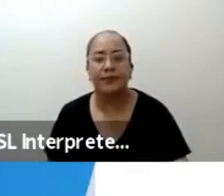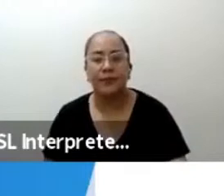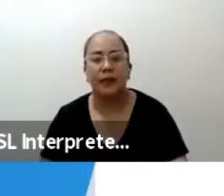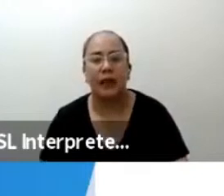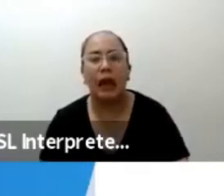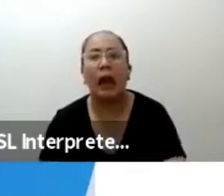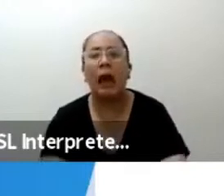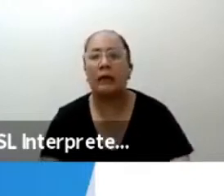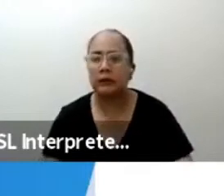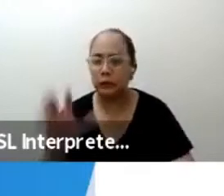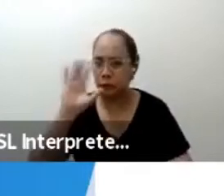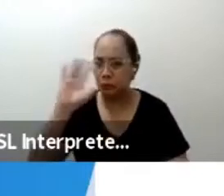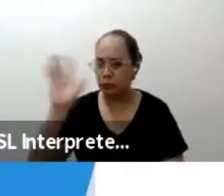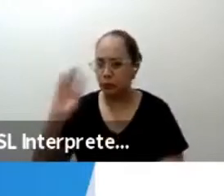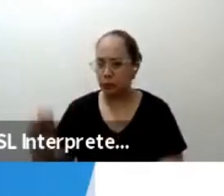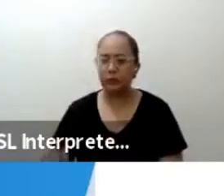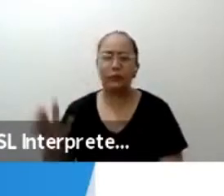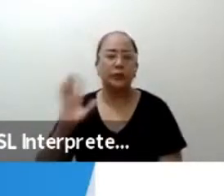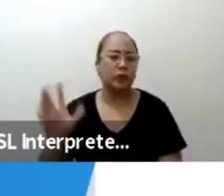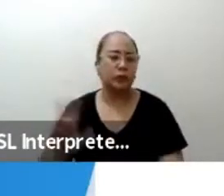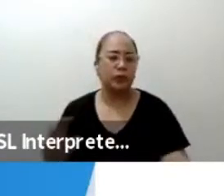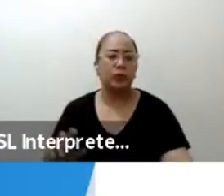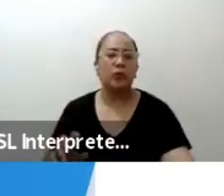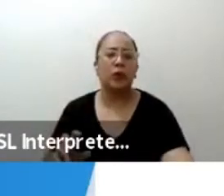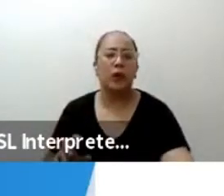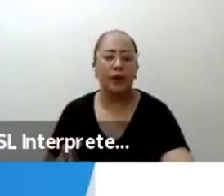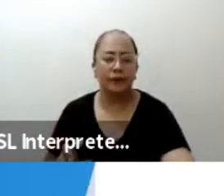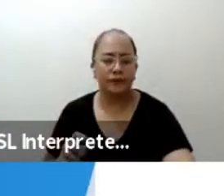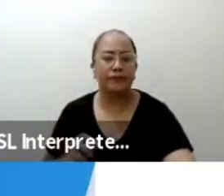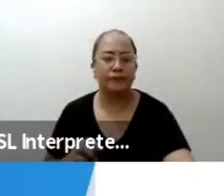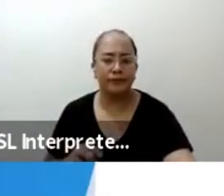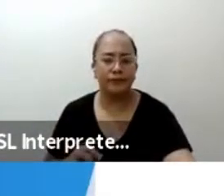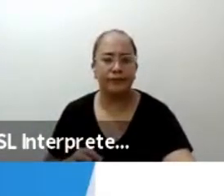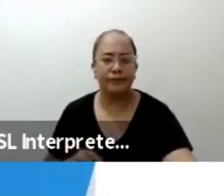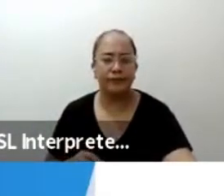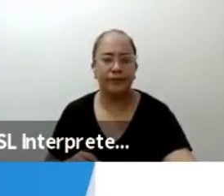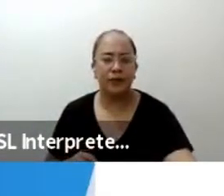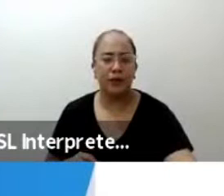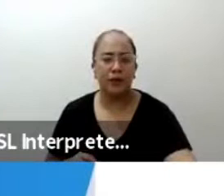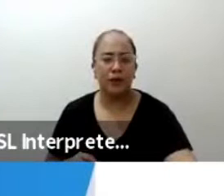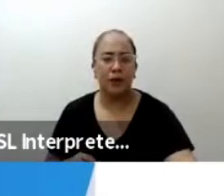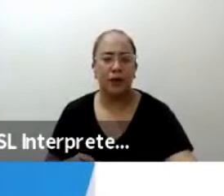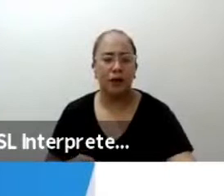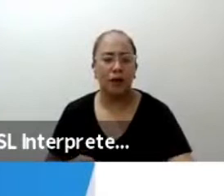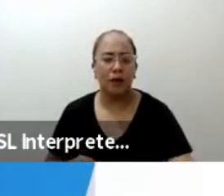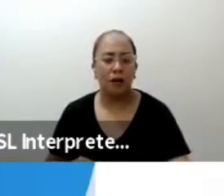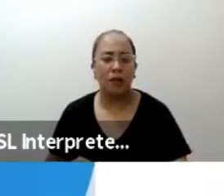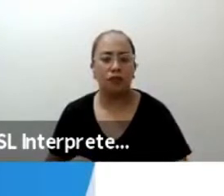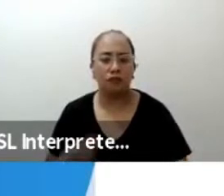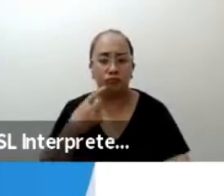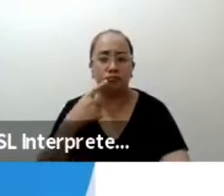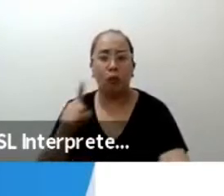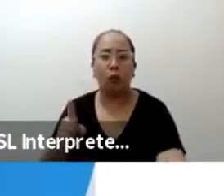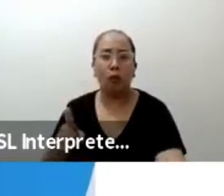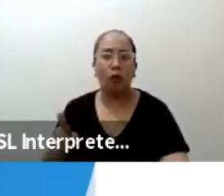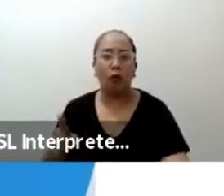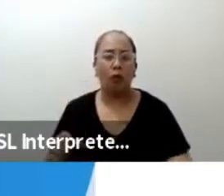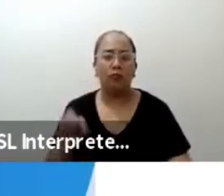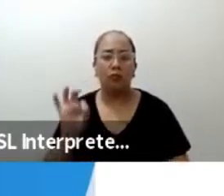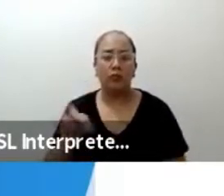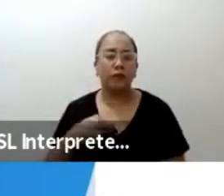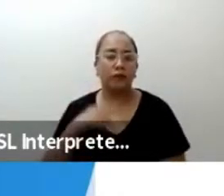exemplary characteristics, certain excellence points. Nandiyan ang